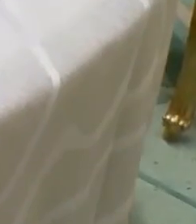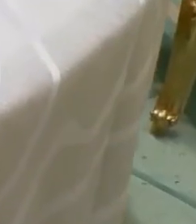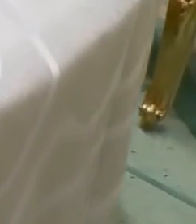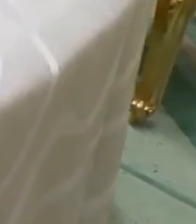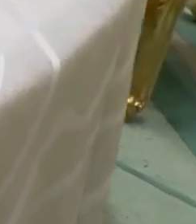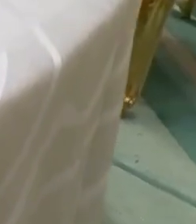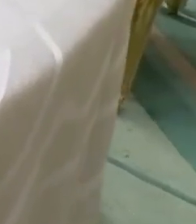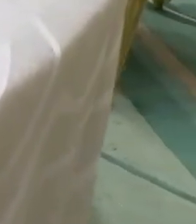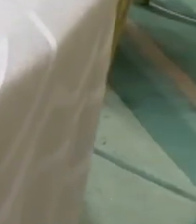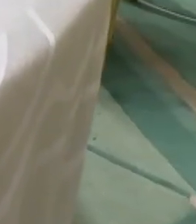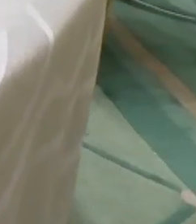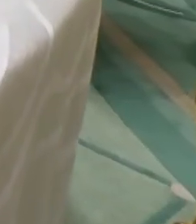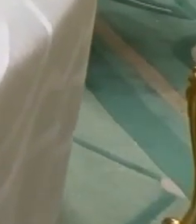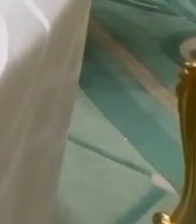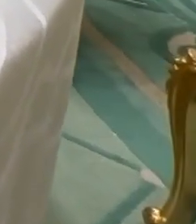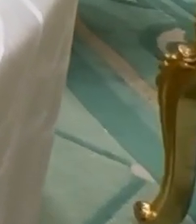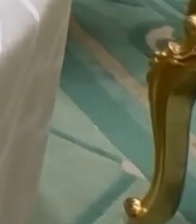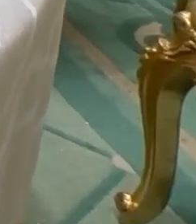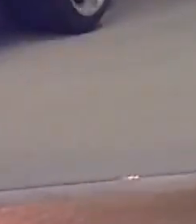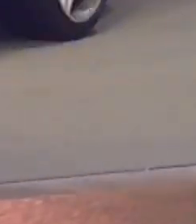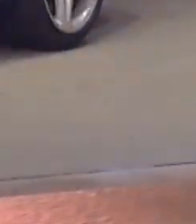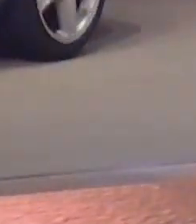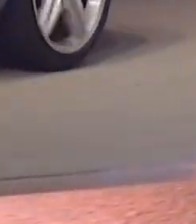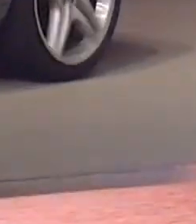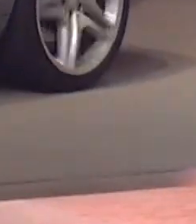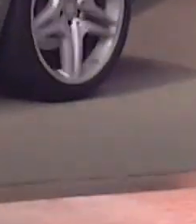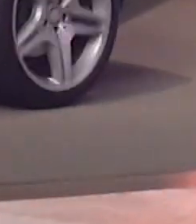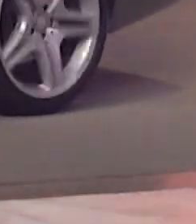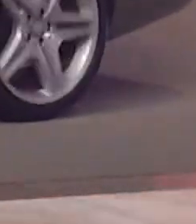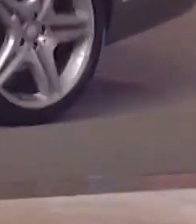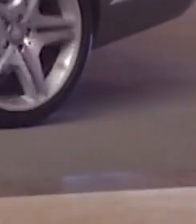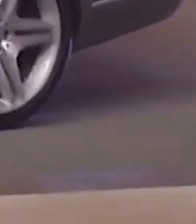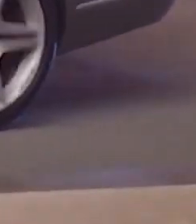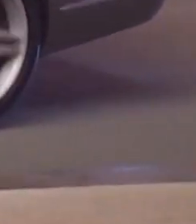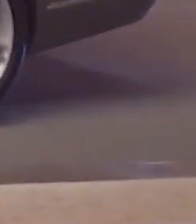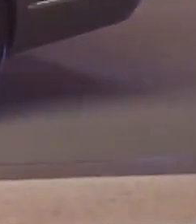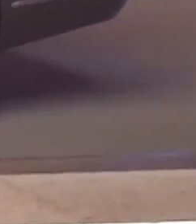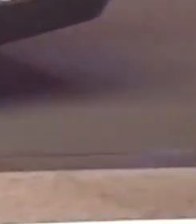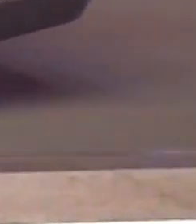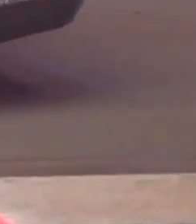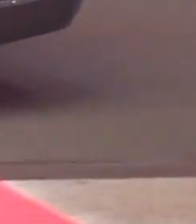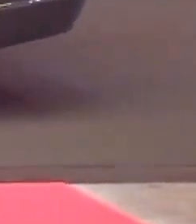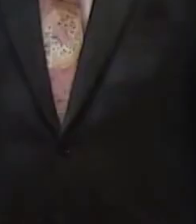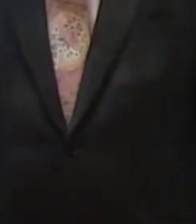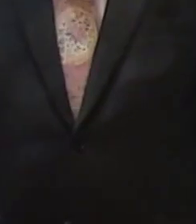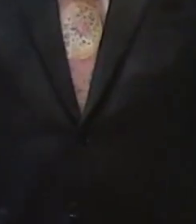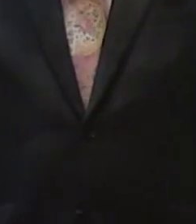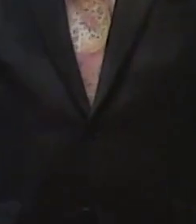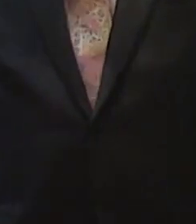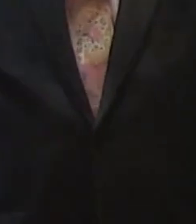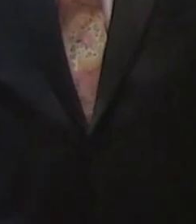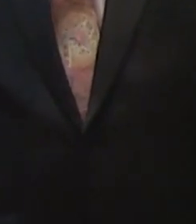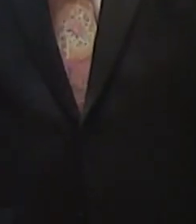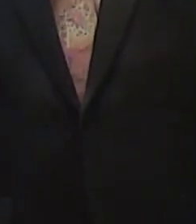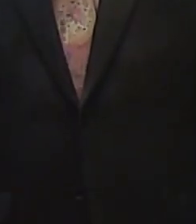Prime Minister, Brunei and Thailand enjoy excellent friendship and cooperation.